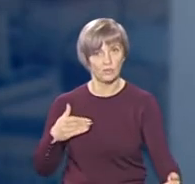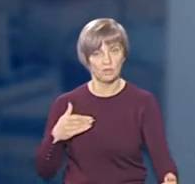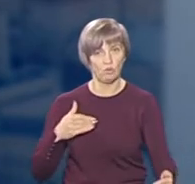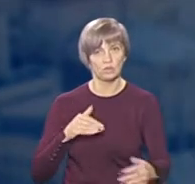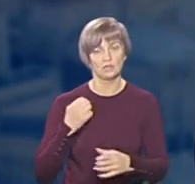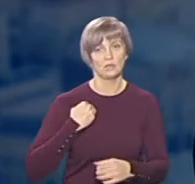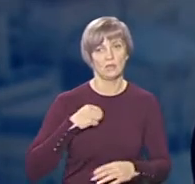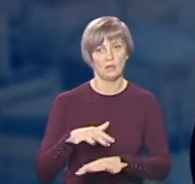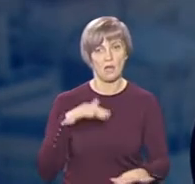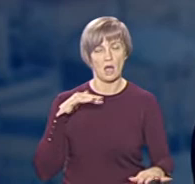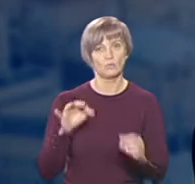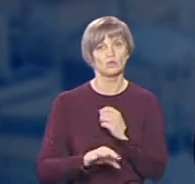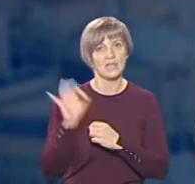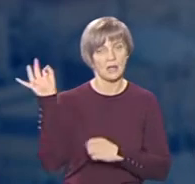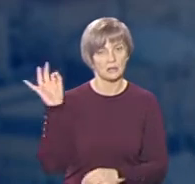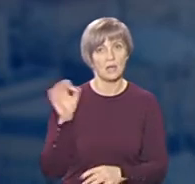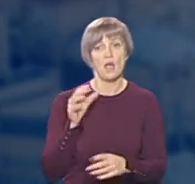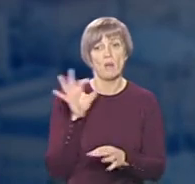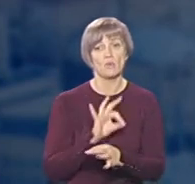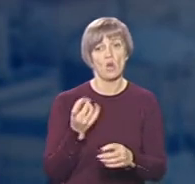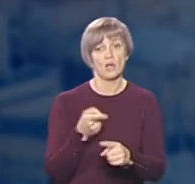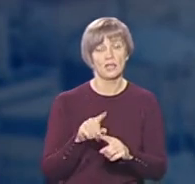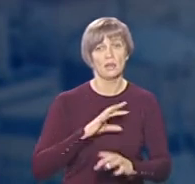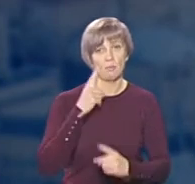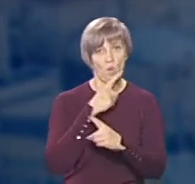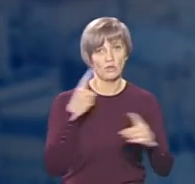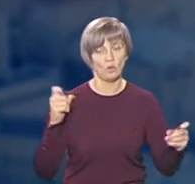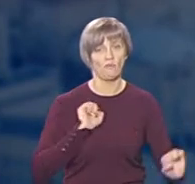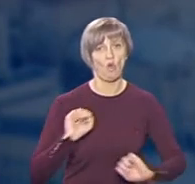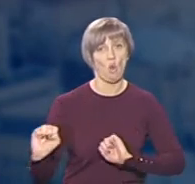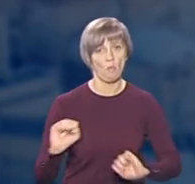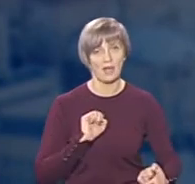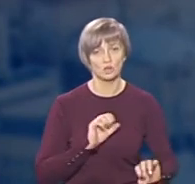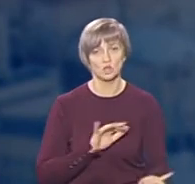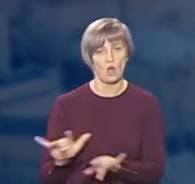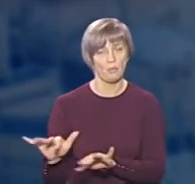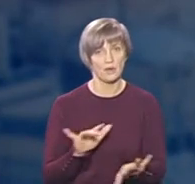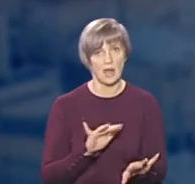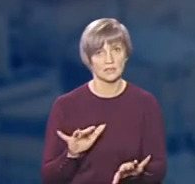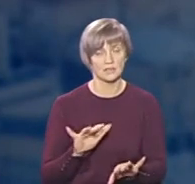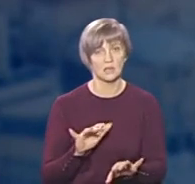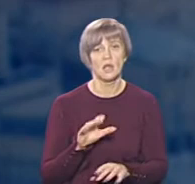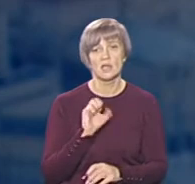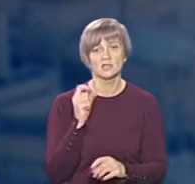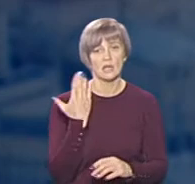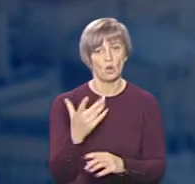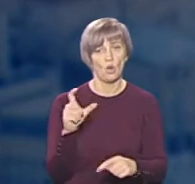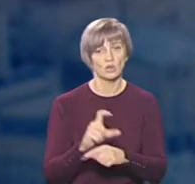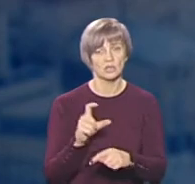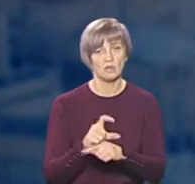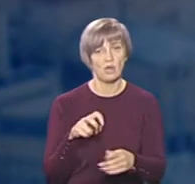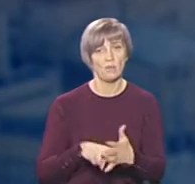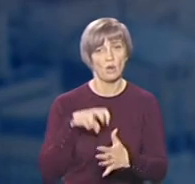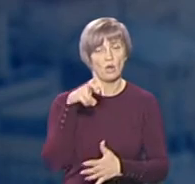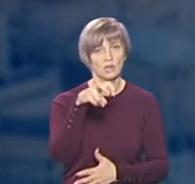7 днів протримається тиша. Про це повідомив командувач операції Об'єднаних сил Володимир Кравченко. За його словами, відповідного листа